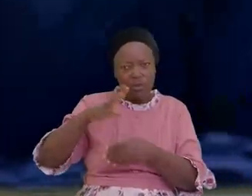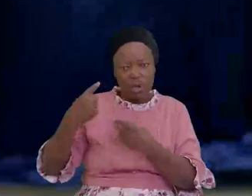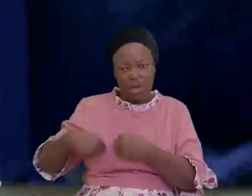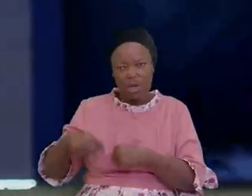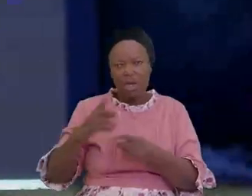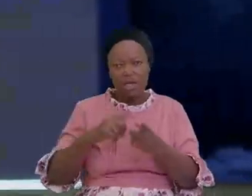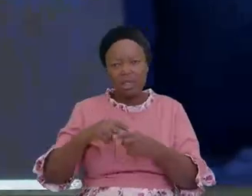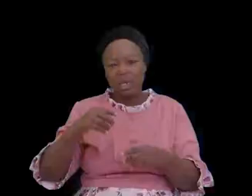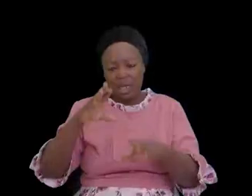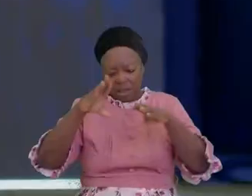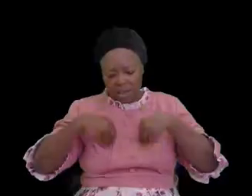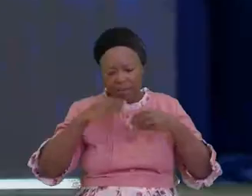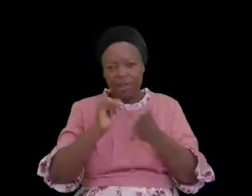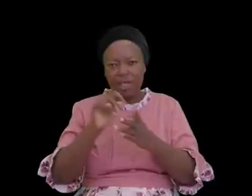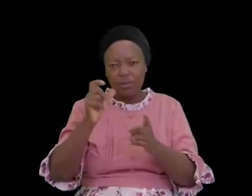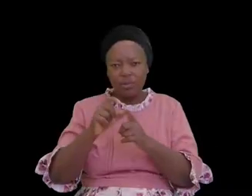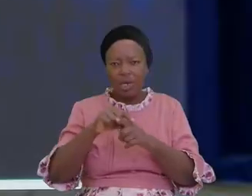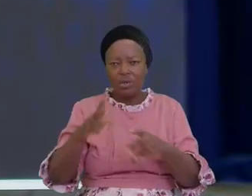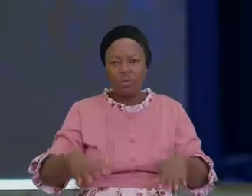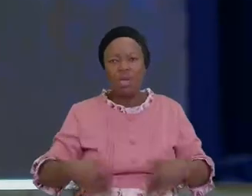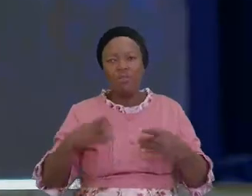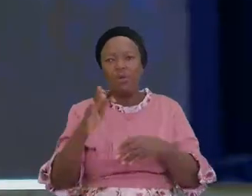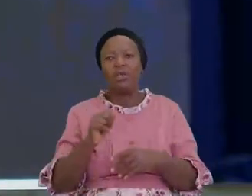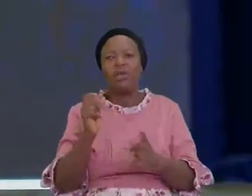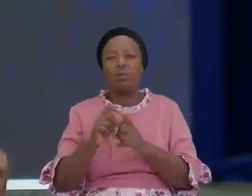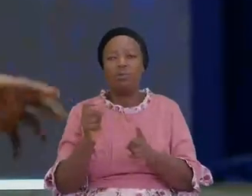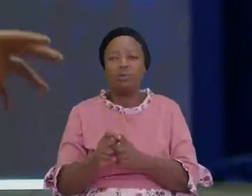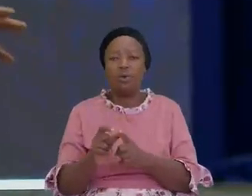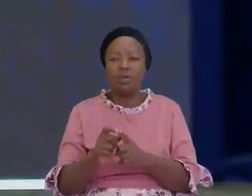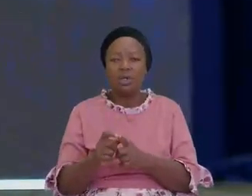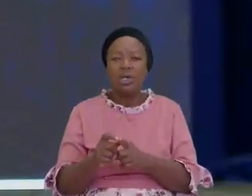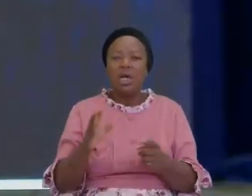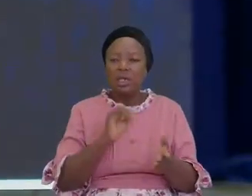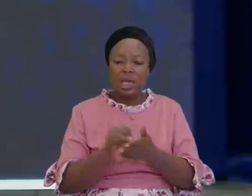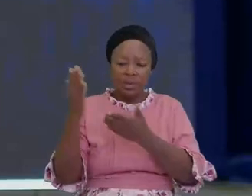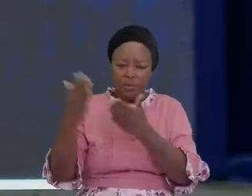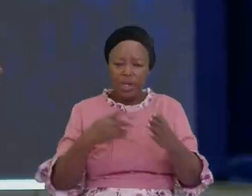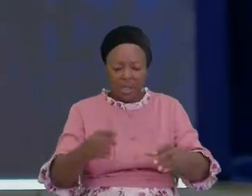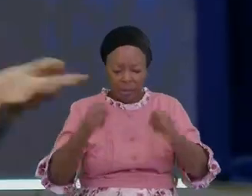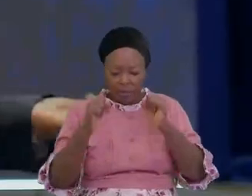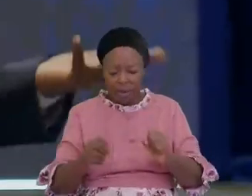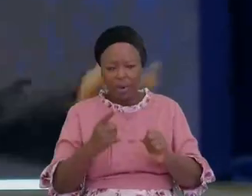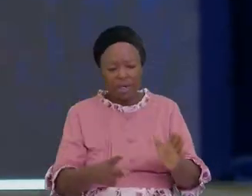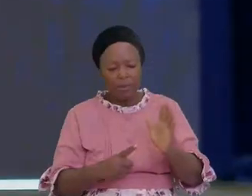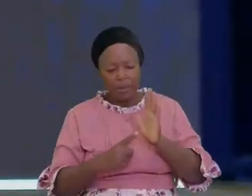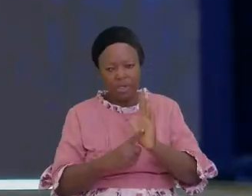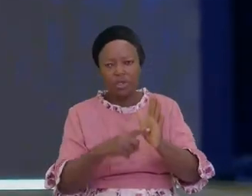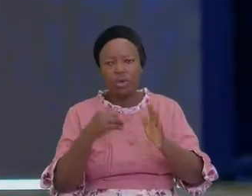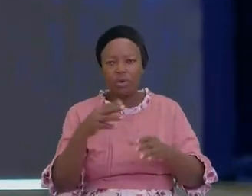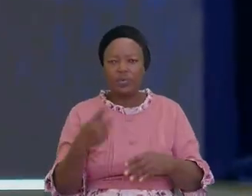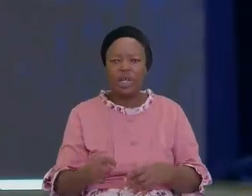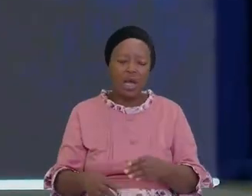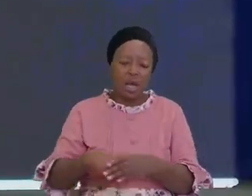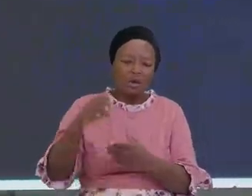la parole, et tu vis par la parole. La parole de Dieu. Et cette parole te donne la puissance et